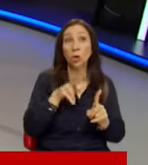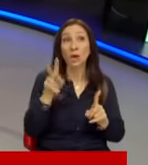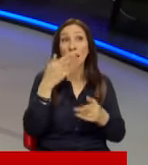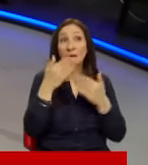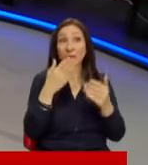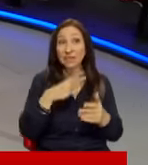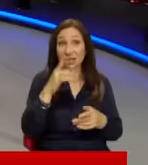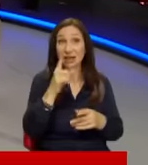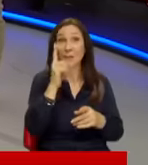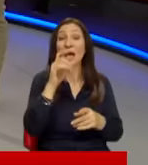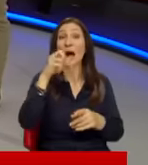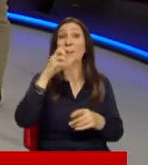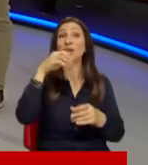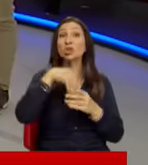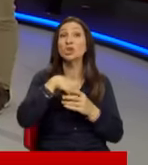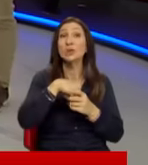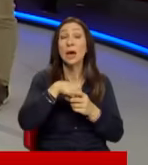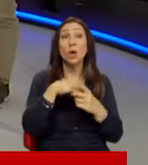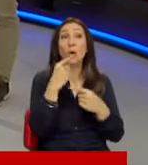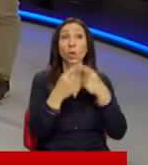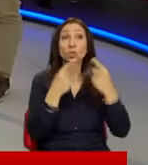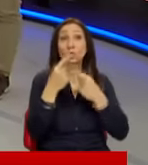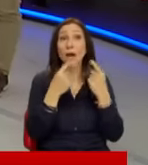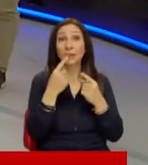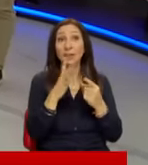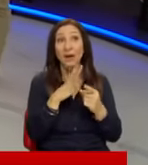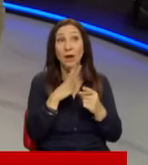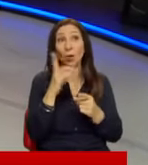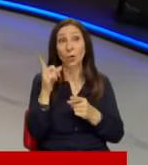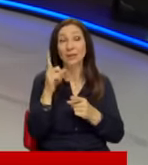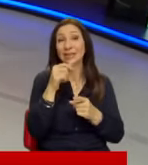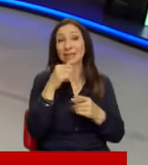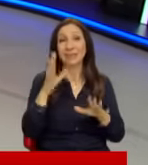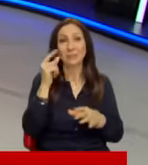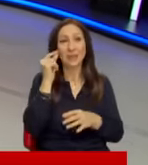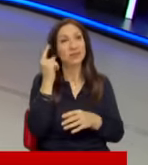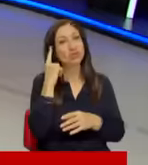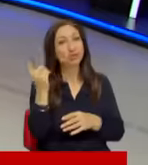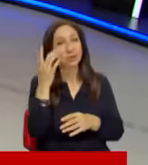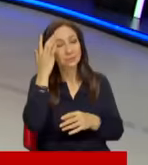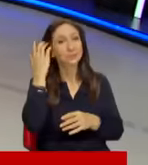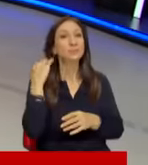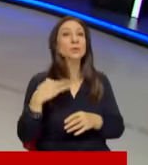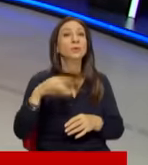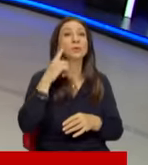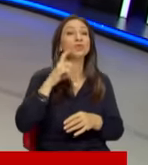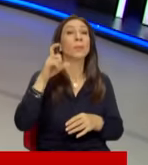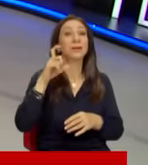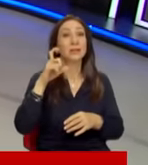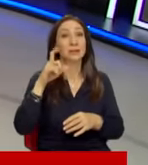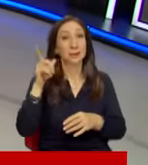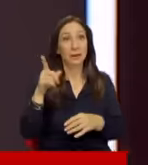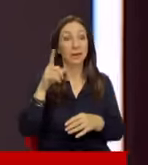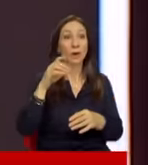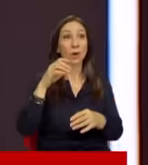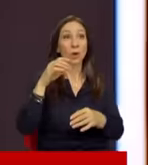anlatmanı isteyeceğim. Bir de AK Parti içinde konuşulan kulisler var. Onları da Deniz Eyrek'ten dinleyelim. Evet, Cumhurbaşkanı uçakta